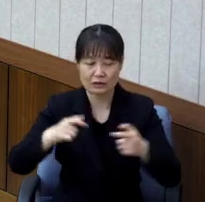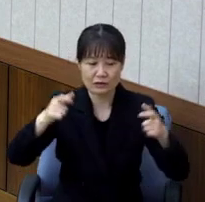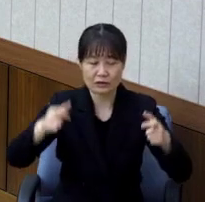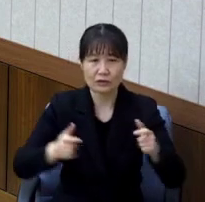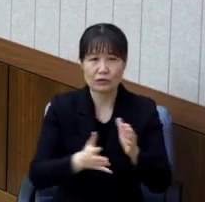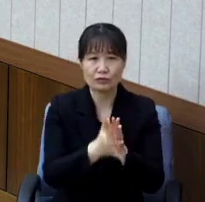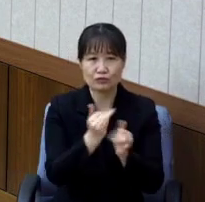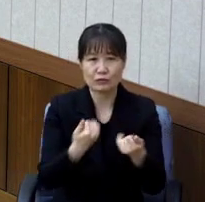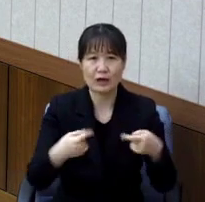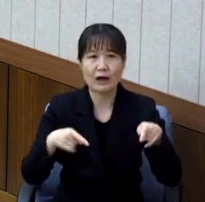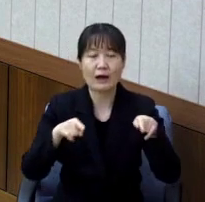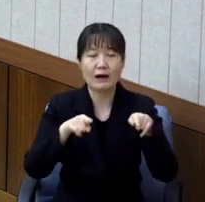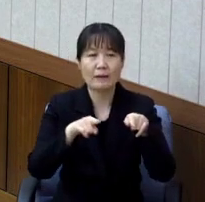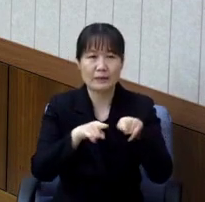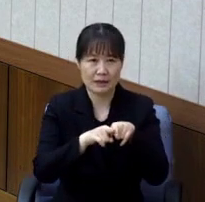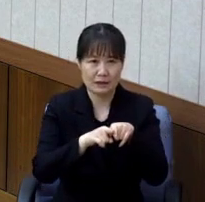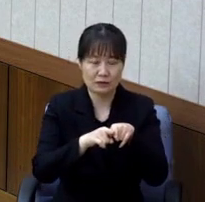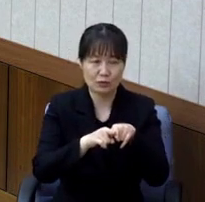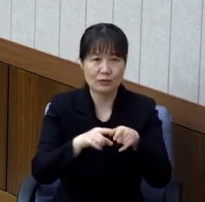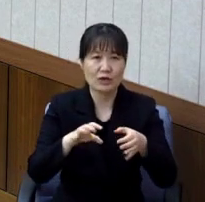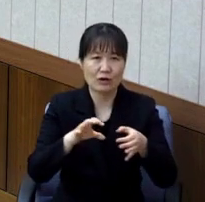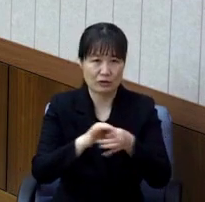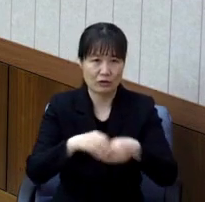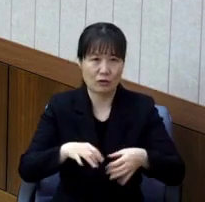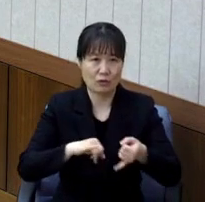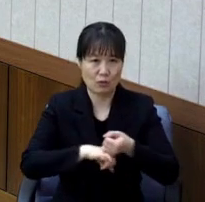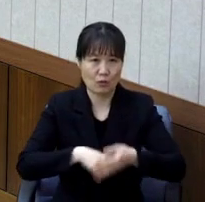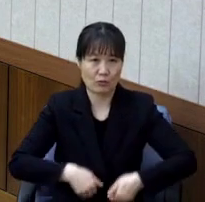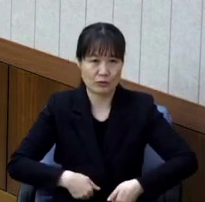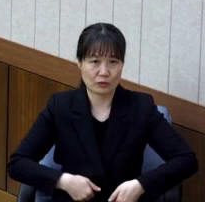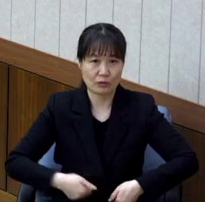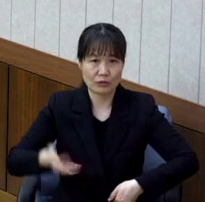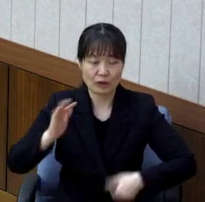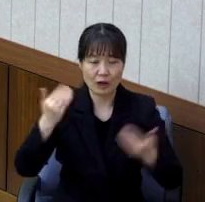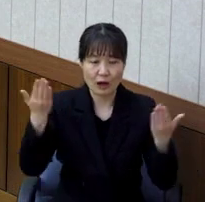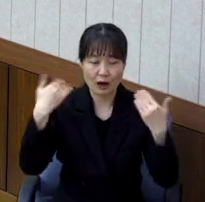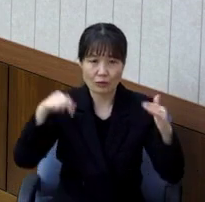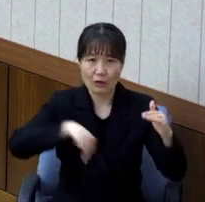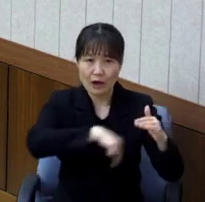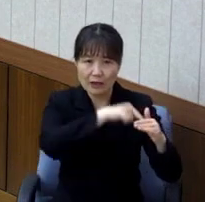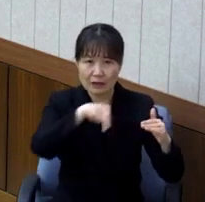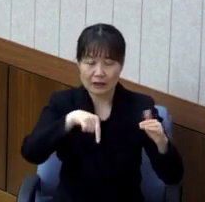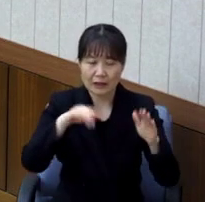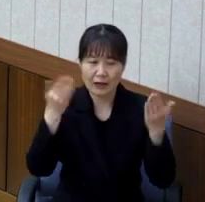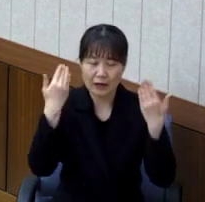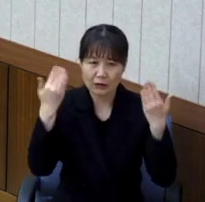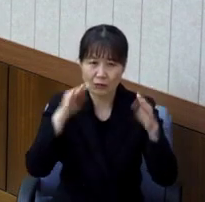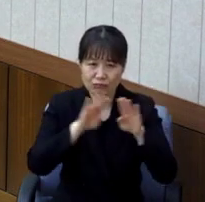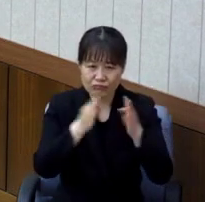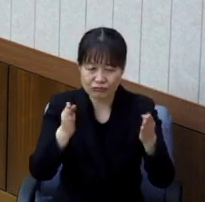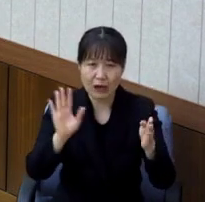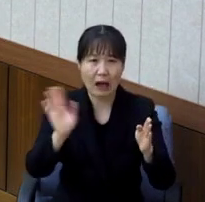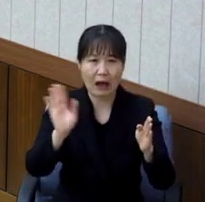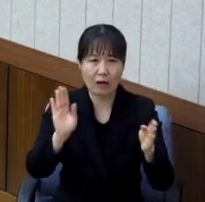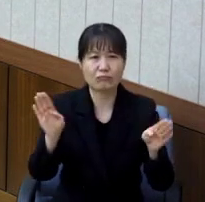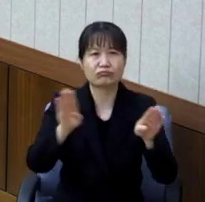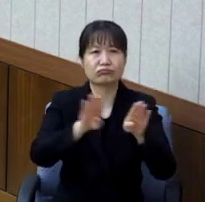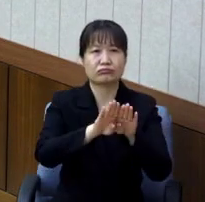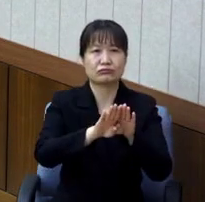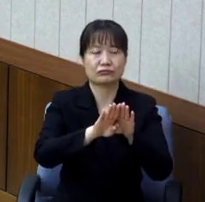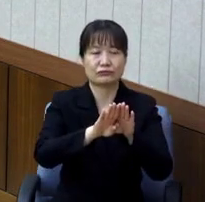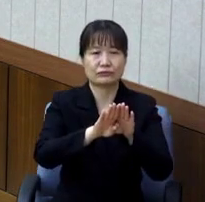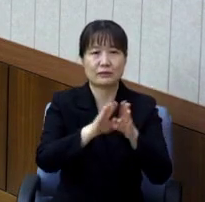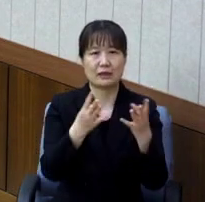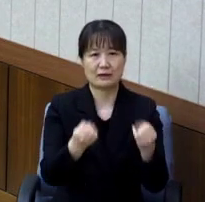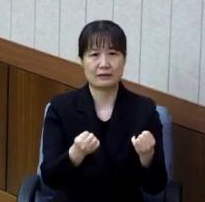생활과 밀접한 분야들 있니다 그러나 대다수의 학교는 학교 시설 개방에 대하여 지나치게 소극적인 모습을 보이고